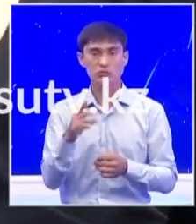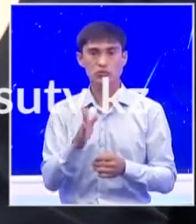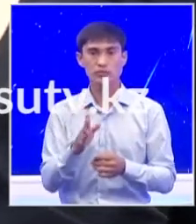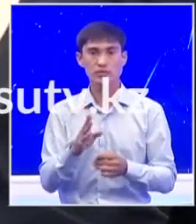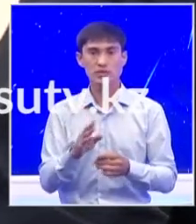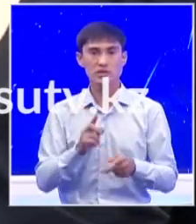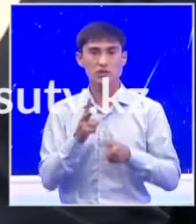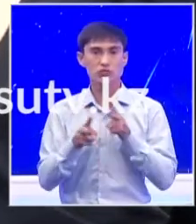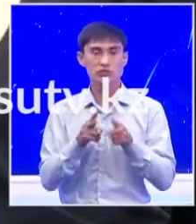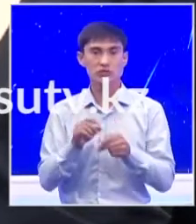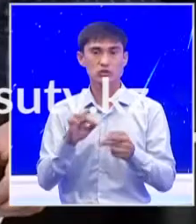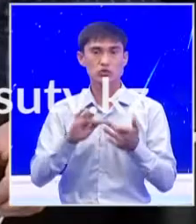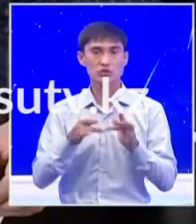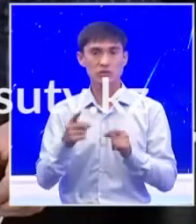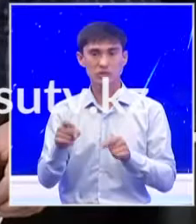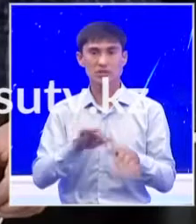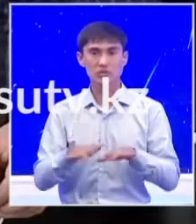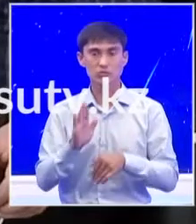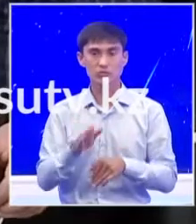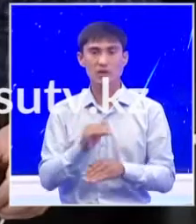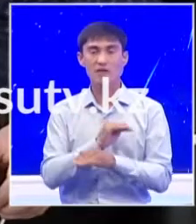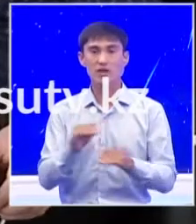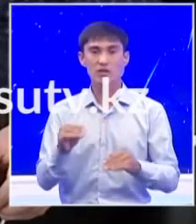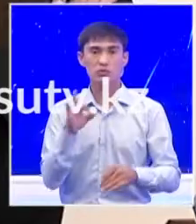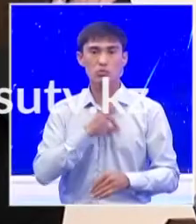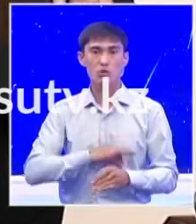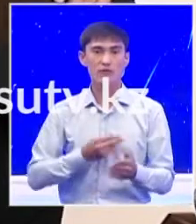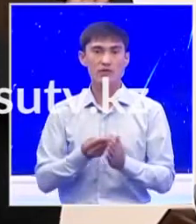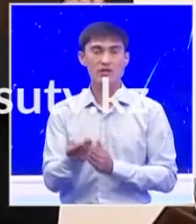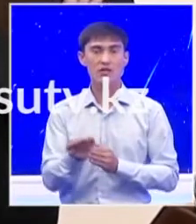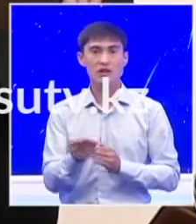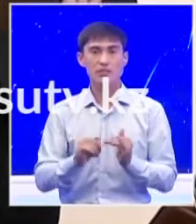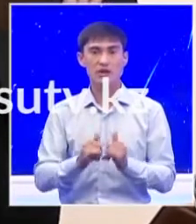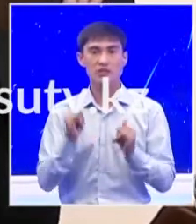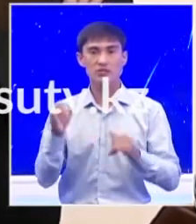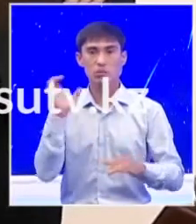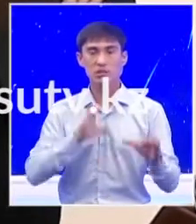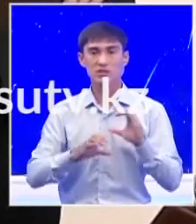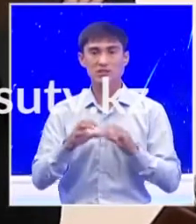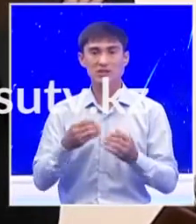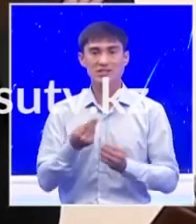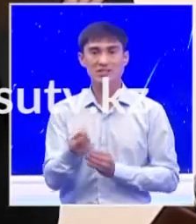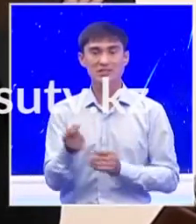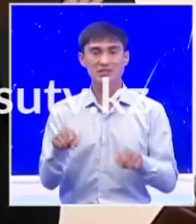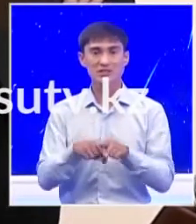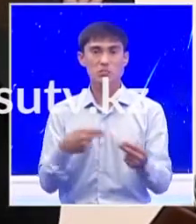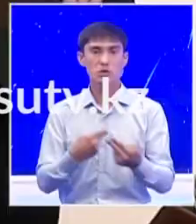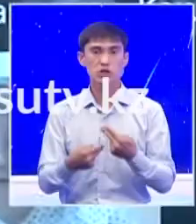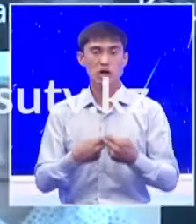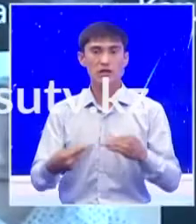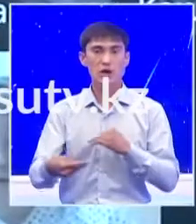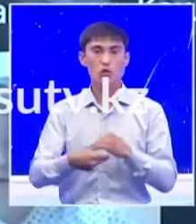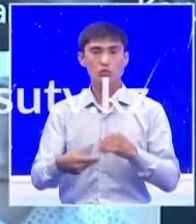реагировать, который в соцсетях выйдет. Эффективному использованию выделяемых на развитие образования средств также мешает коррупция,